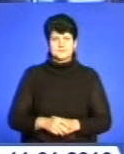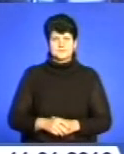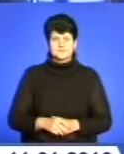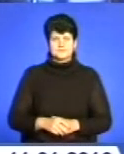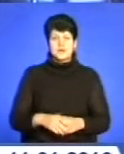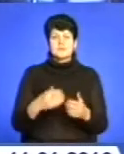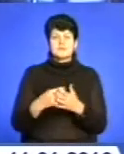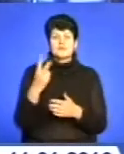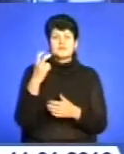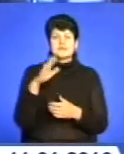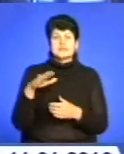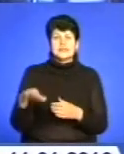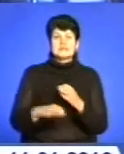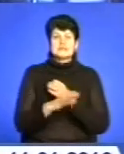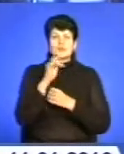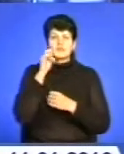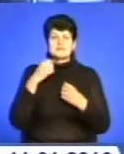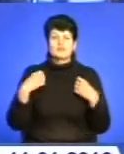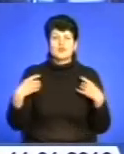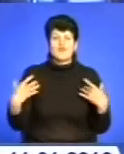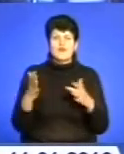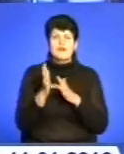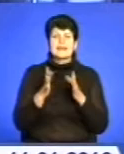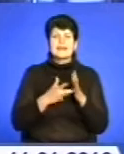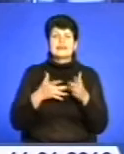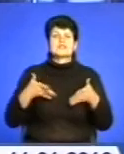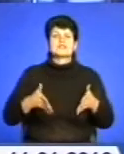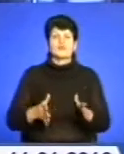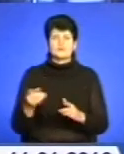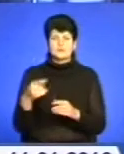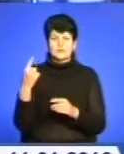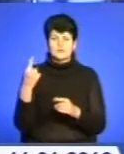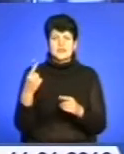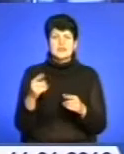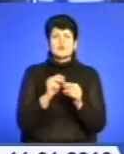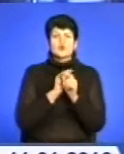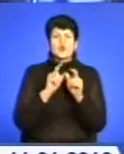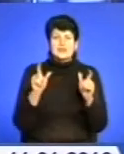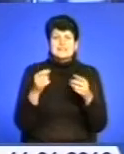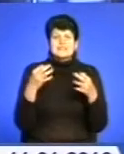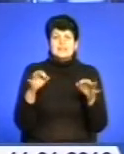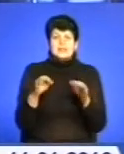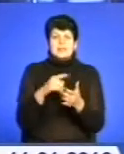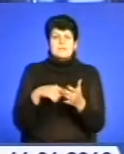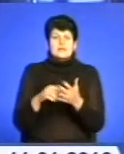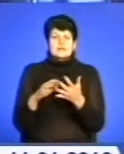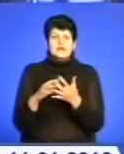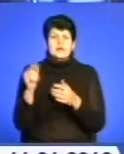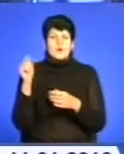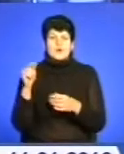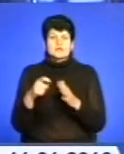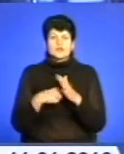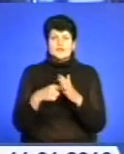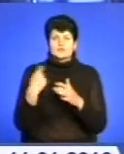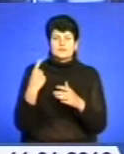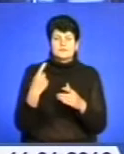Близько 200 дітей зі Східної України святкували Різдво на Тернопільщині. Школярі зі звільнених міст та сіл Луганської та Донецької областей відпочивали у